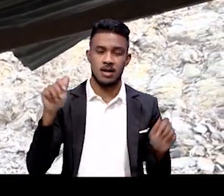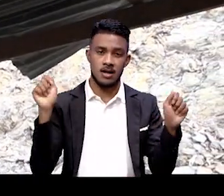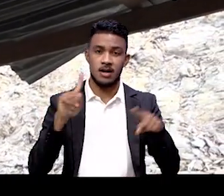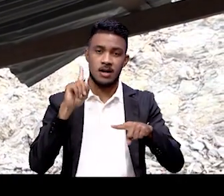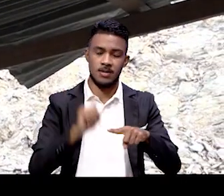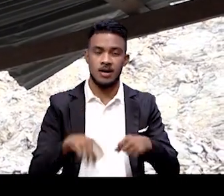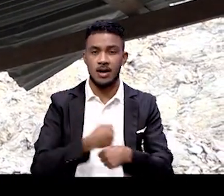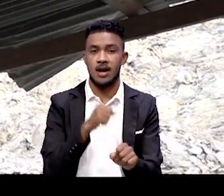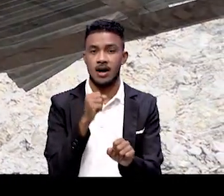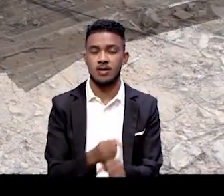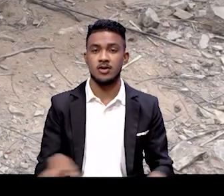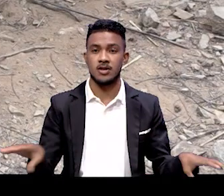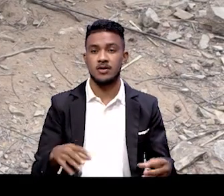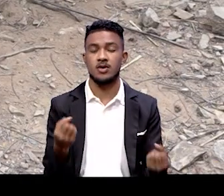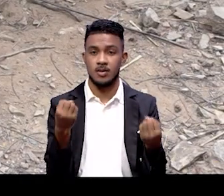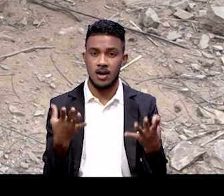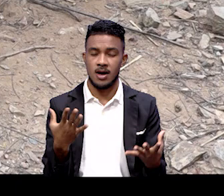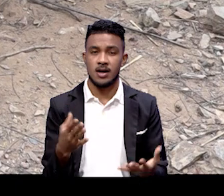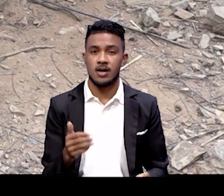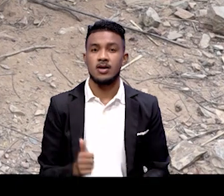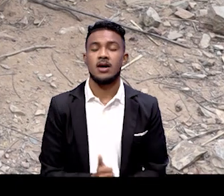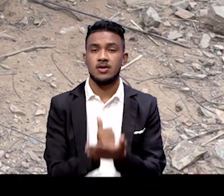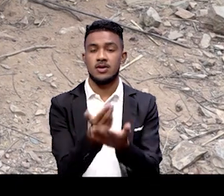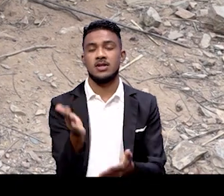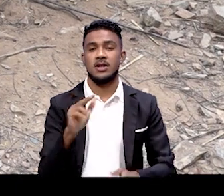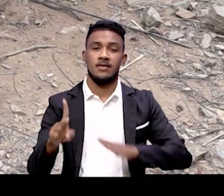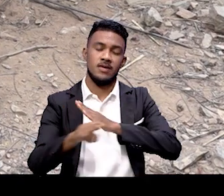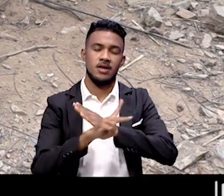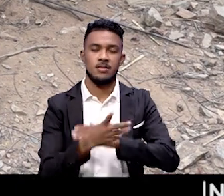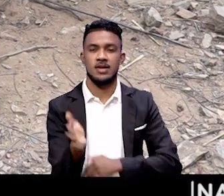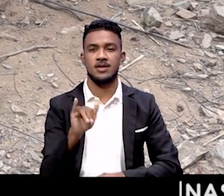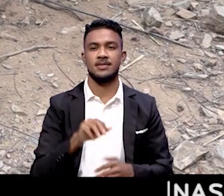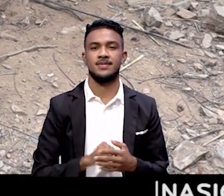para katu tulung, hakutu sofrimentu vitima sira.